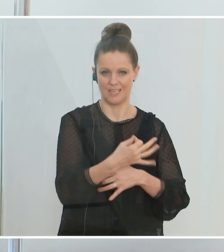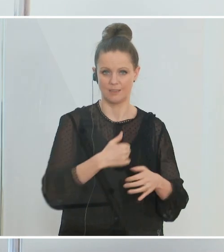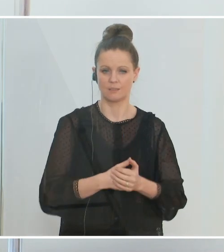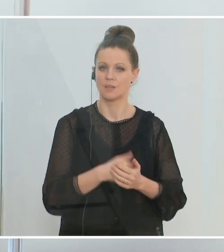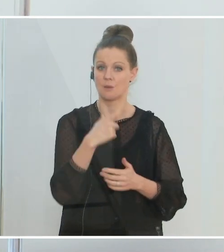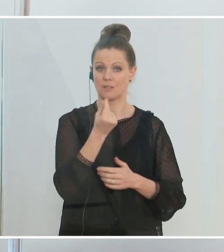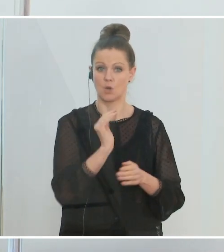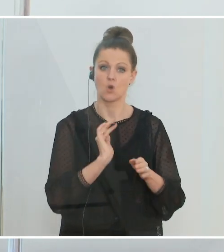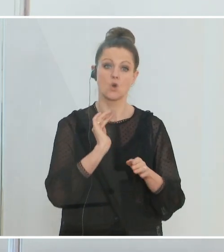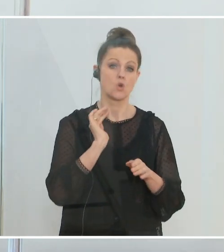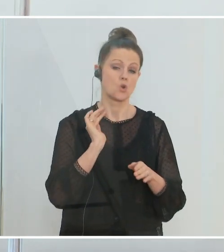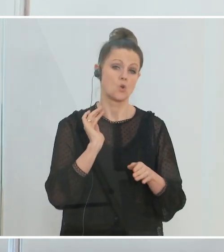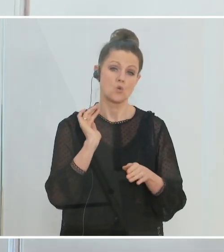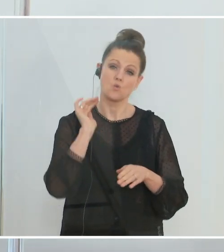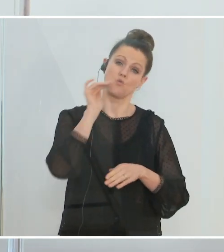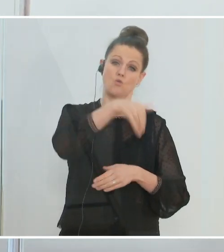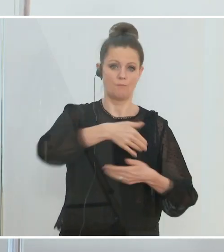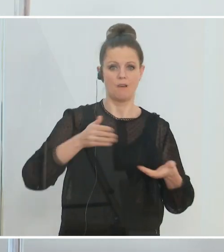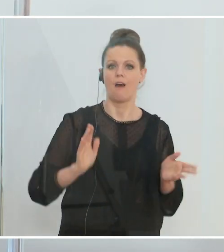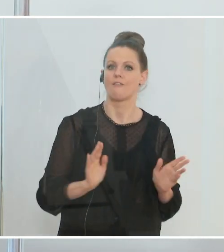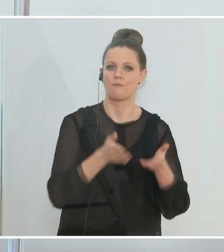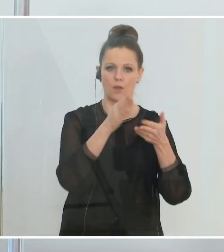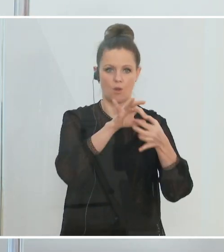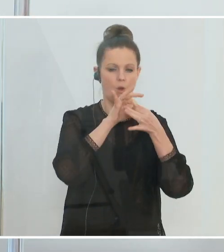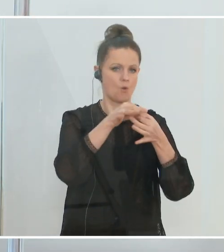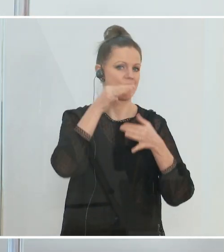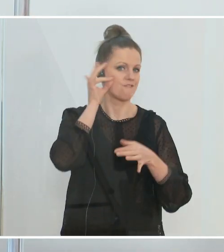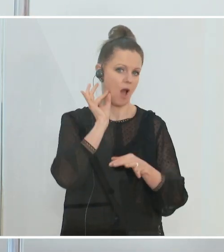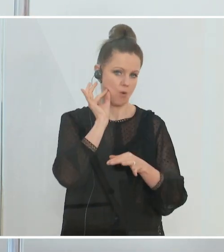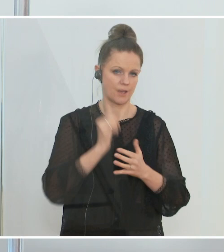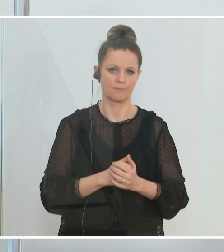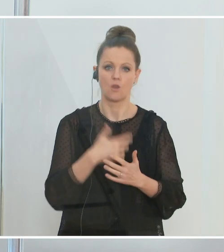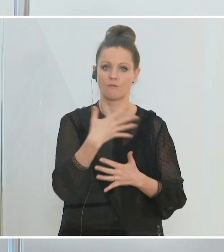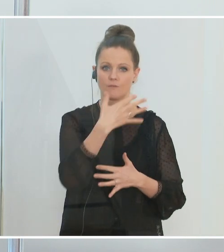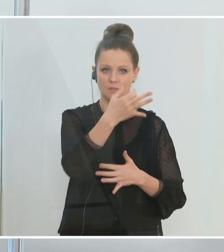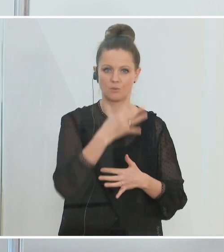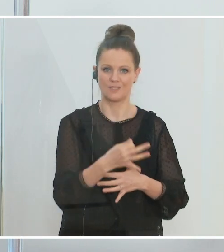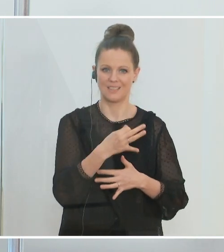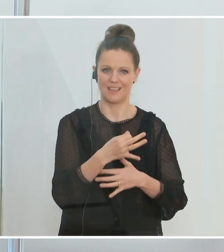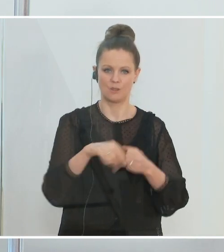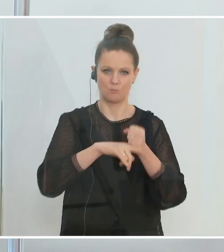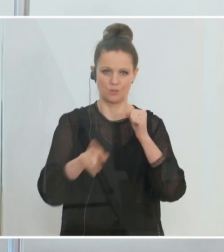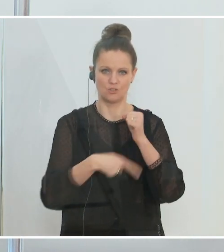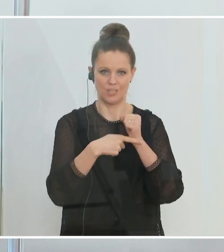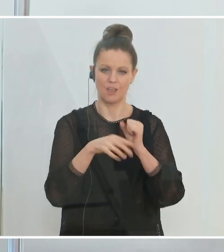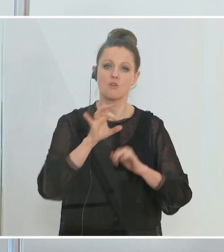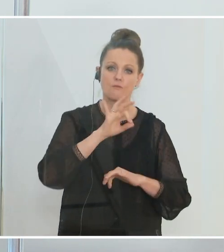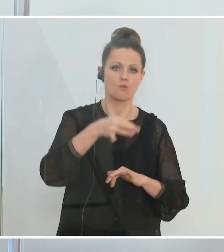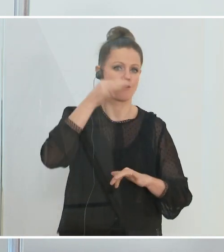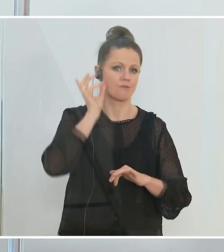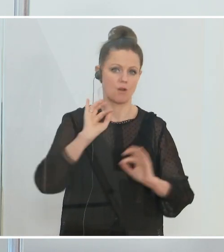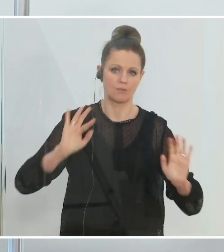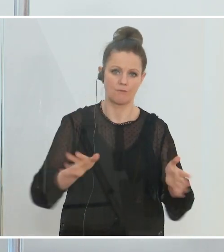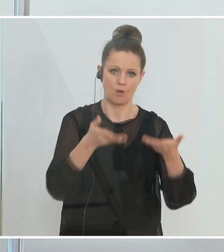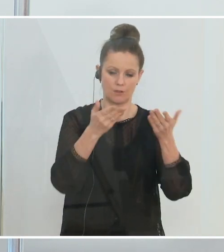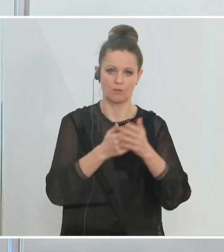also eine überproportionale Förderung von Frauen. Also 50% der Mittel gehen in die Förderung